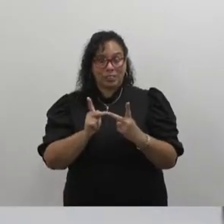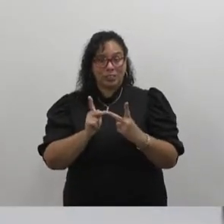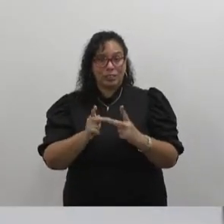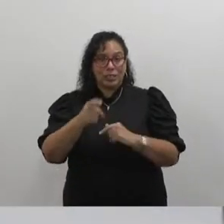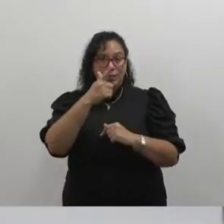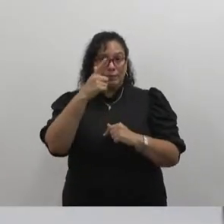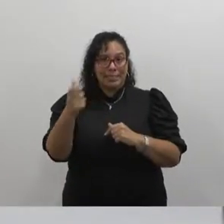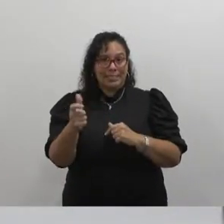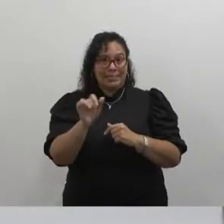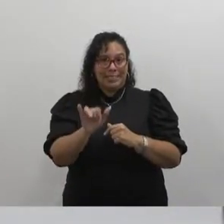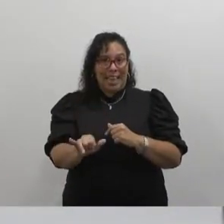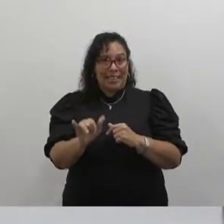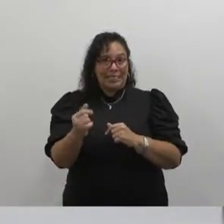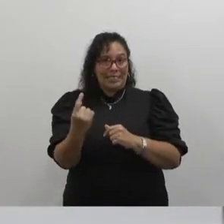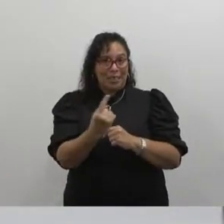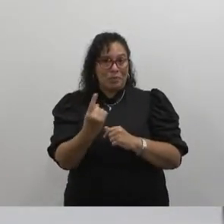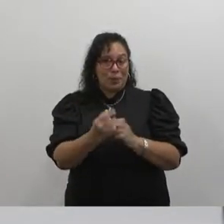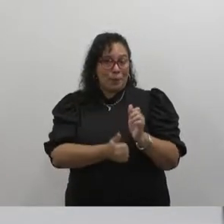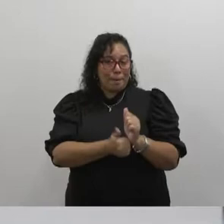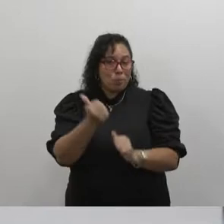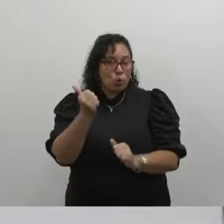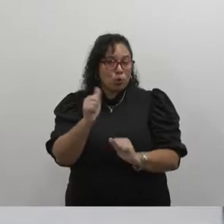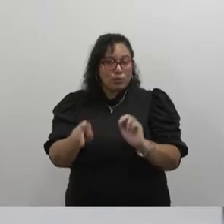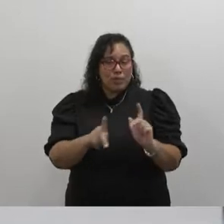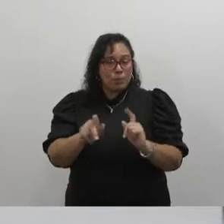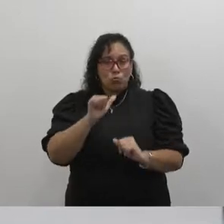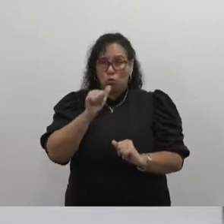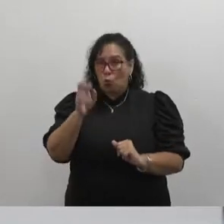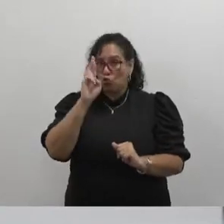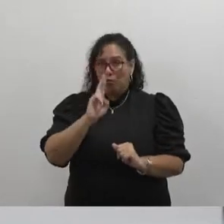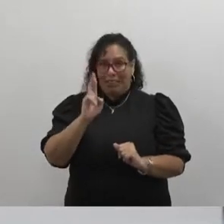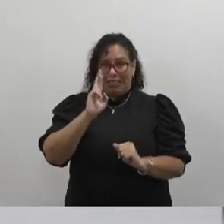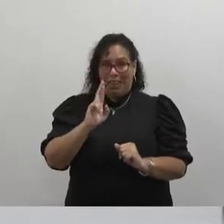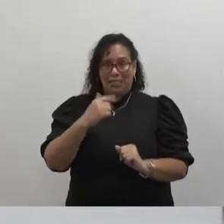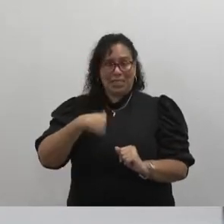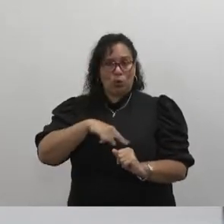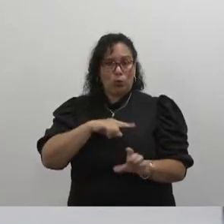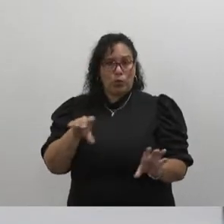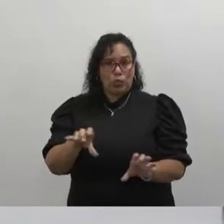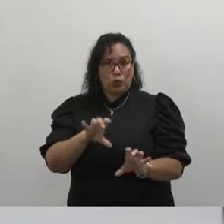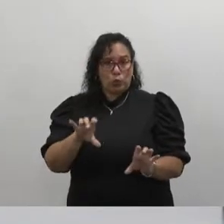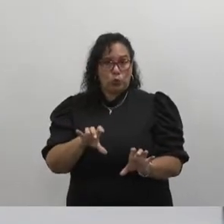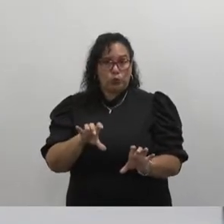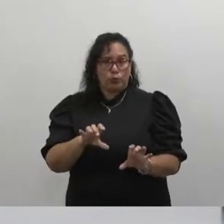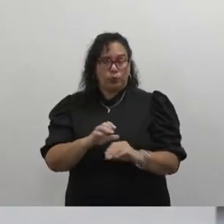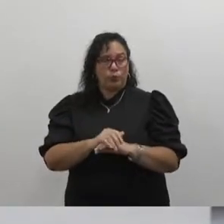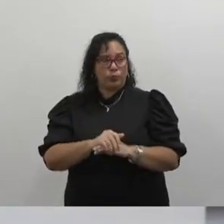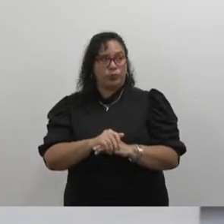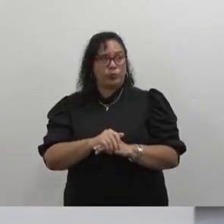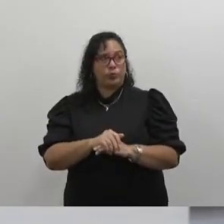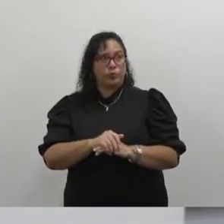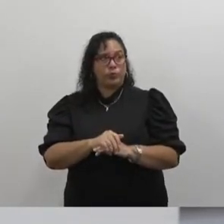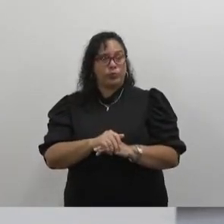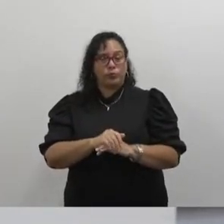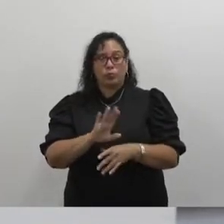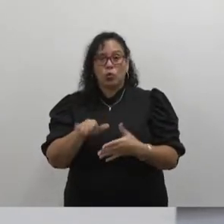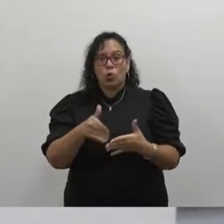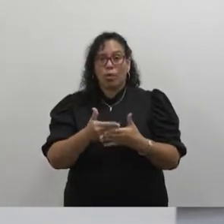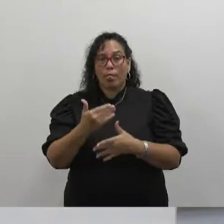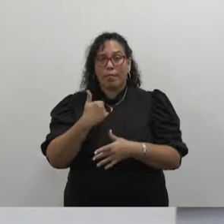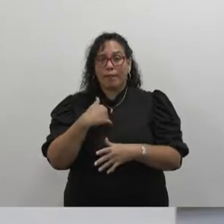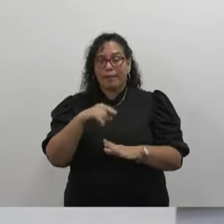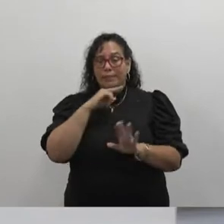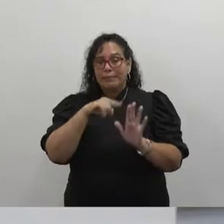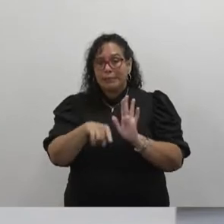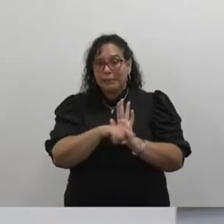là dừng muốn chúng muốn dừng chấm muốn bị chán cái on đăng thà nông niềm dừng chia xem chắc ở bộ